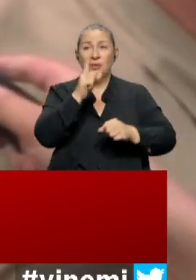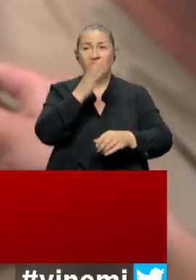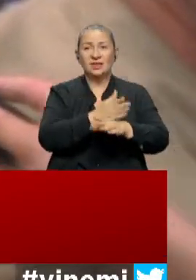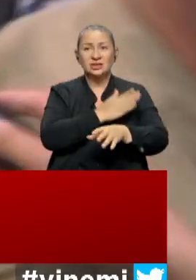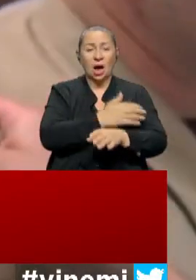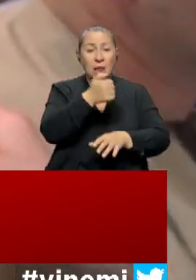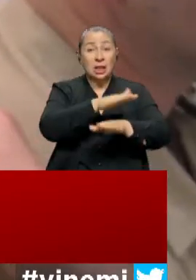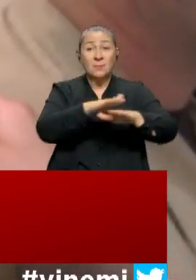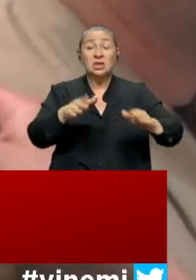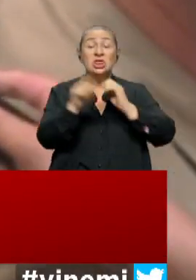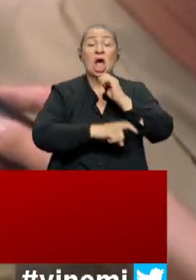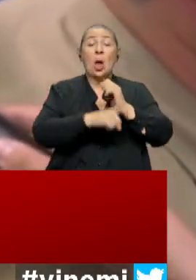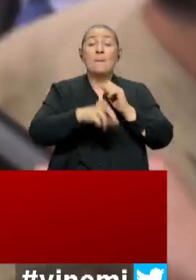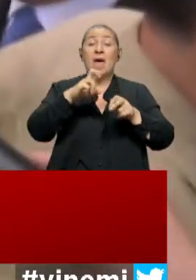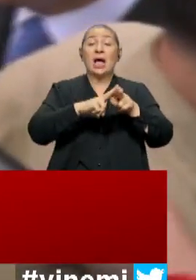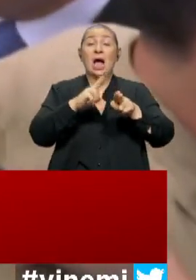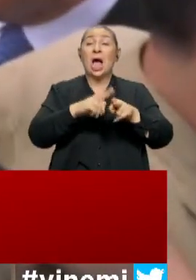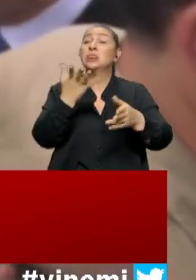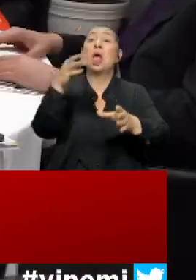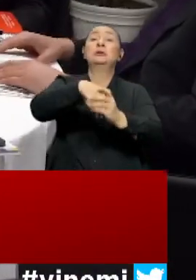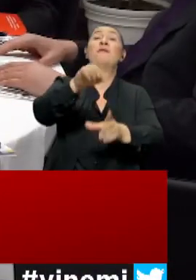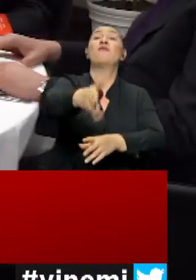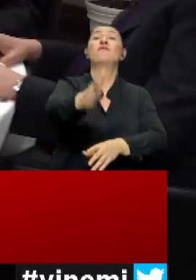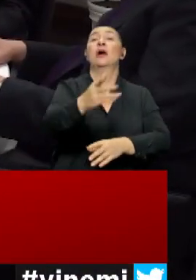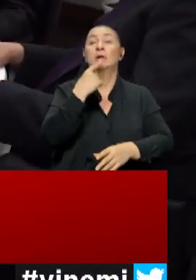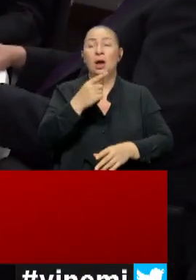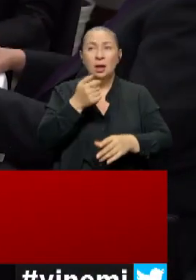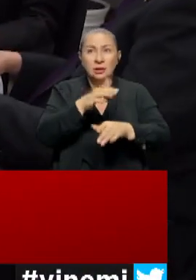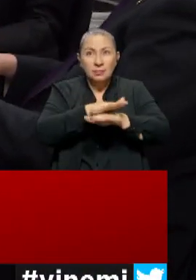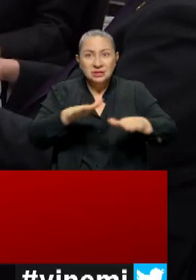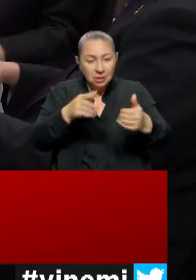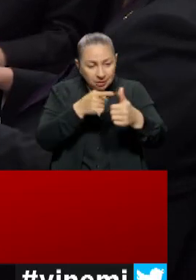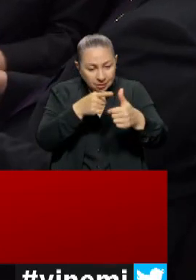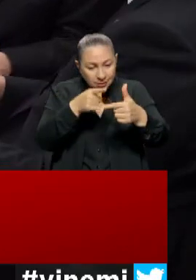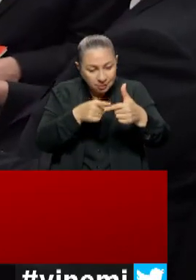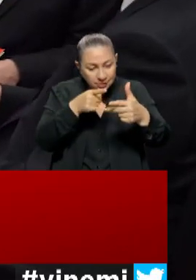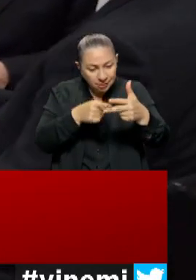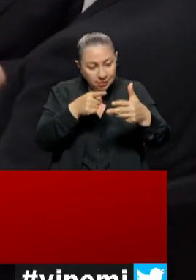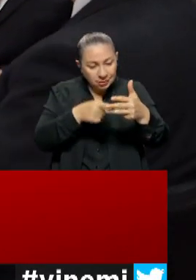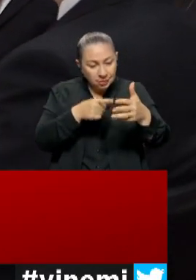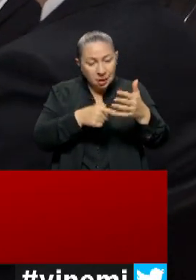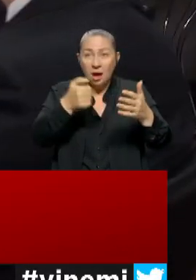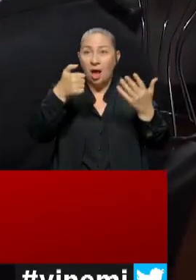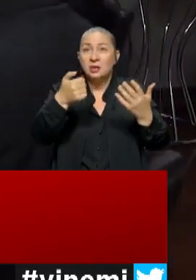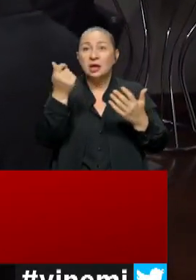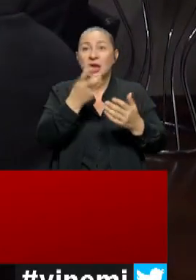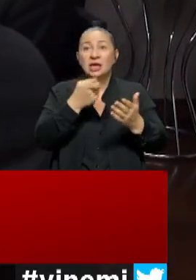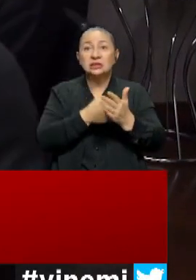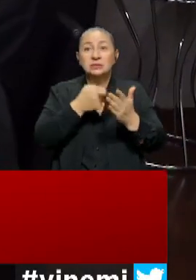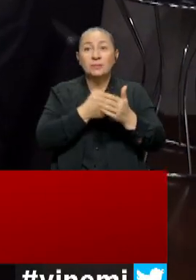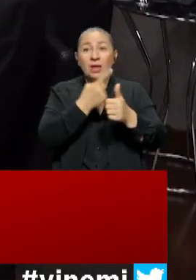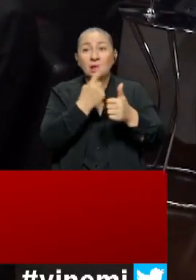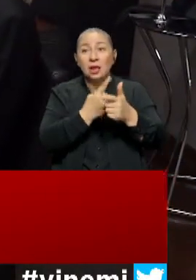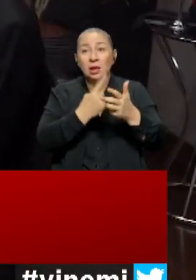vatandaşın altılı masada terör örgütü PKK neden var sorusuna altılı masayı parmak hesabıyla 6'ya kadar sayarak isim isim